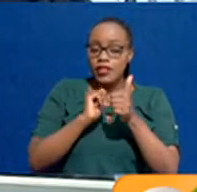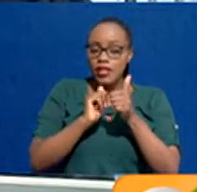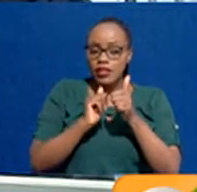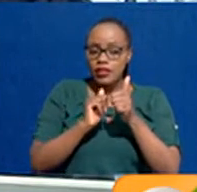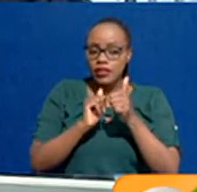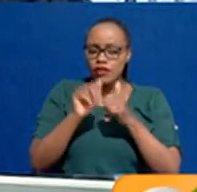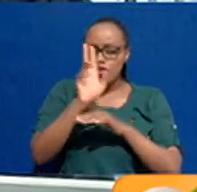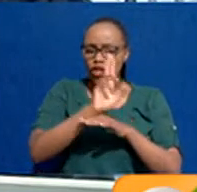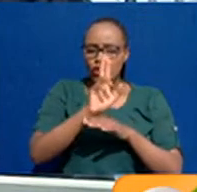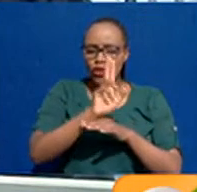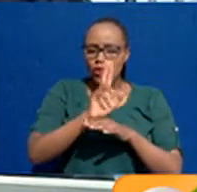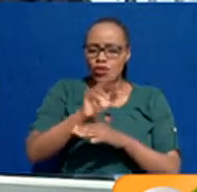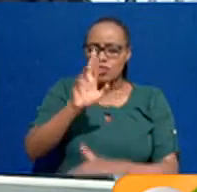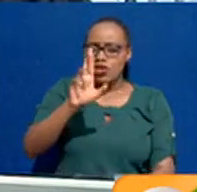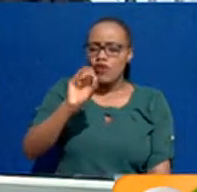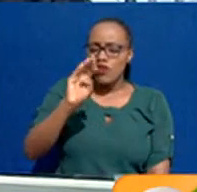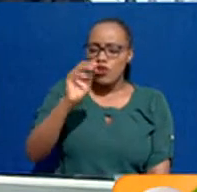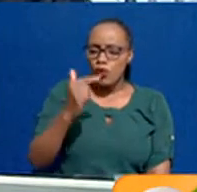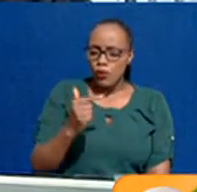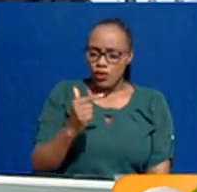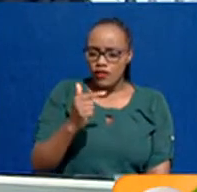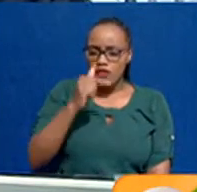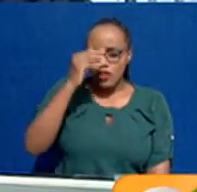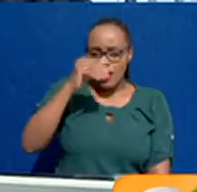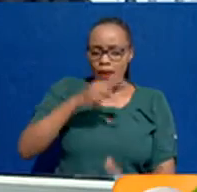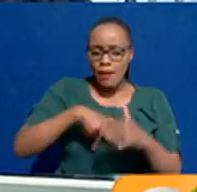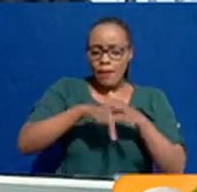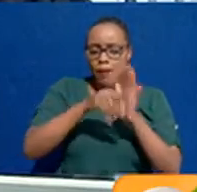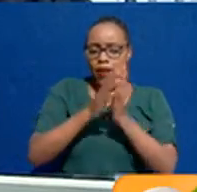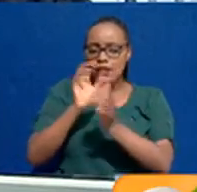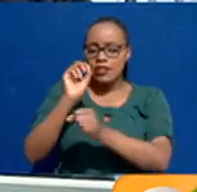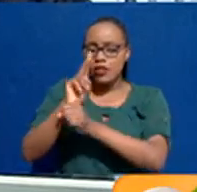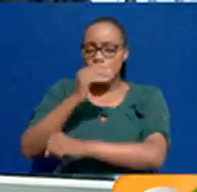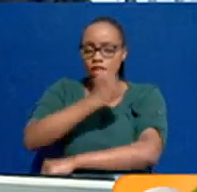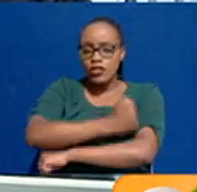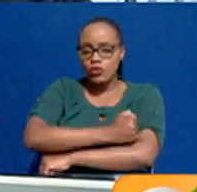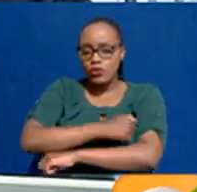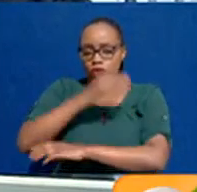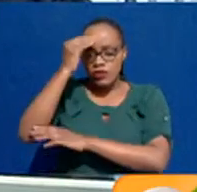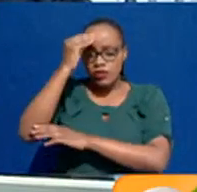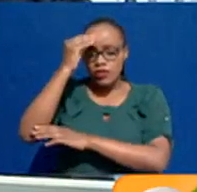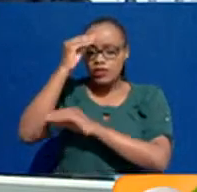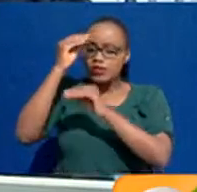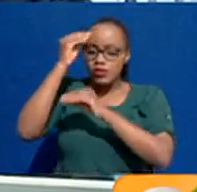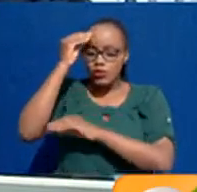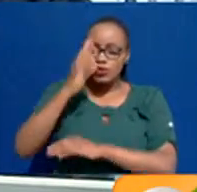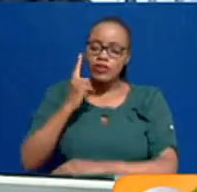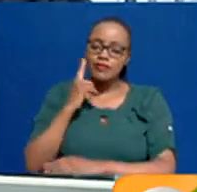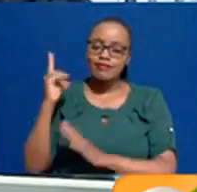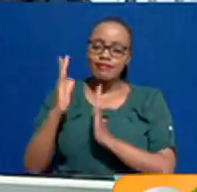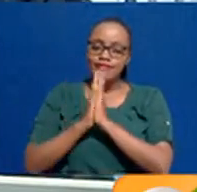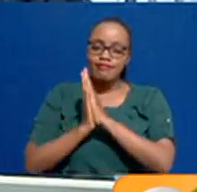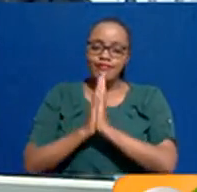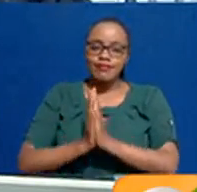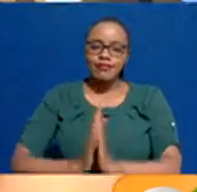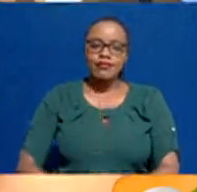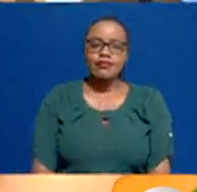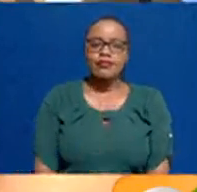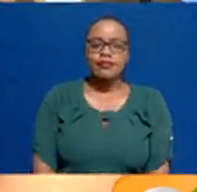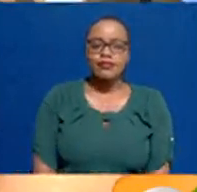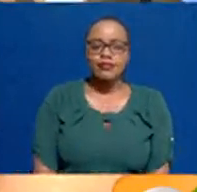kitaifa ya utumizi wa roboti miongoni mwa wanafunzi wa shule ya msingi na sekondari. Naam, Seth Olale na taarifa kamili.